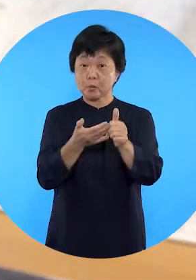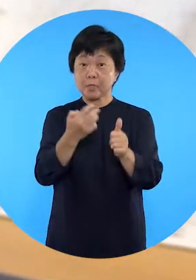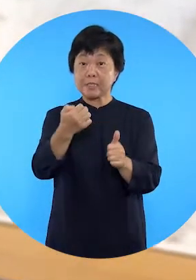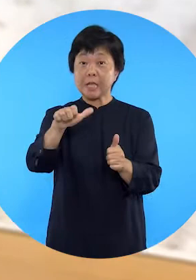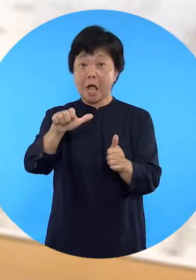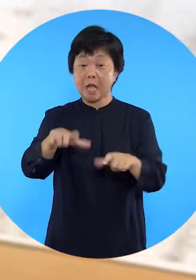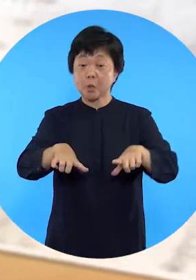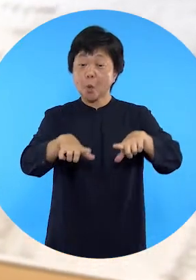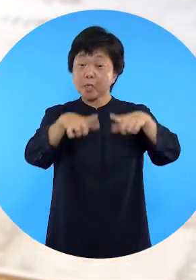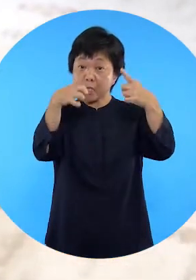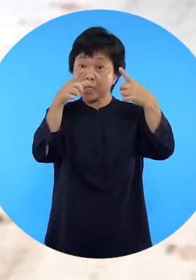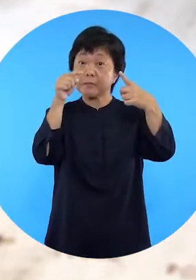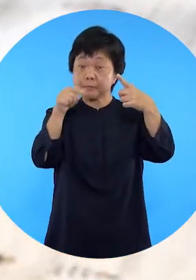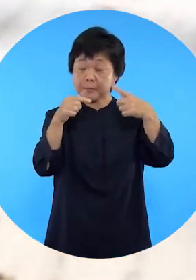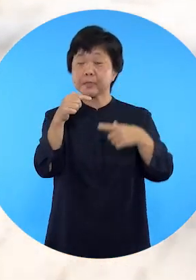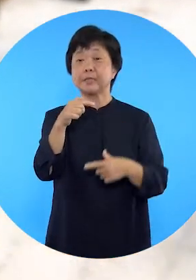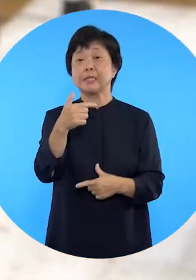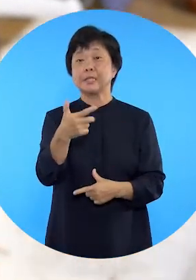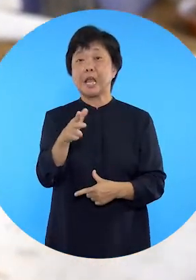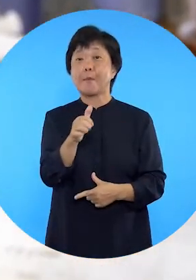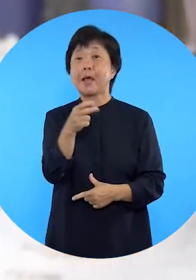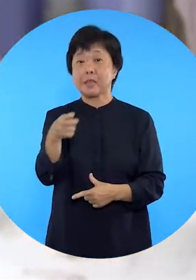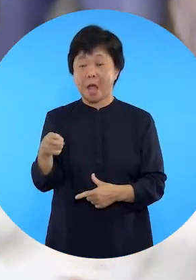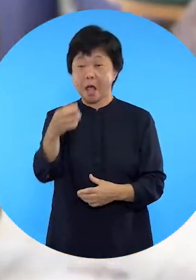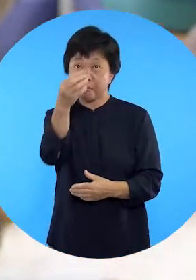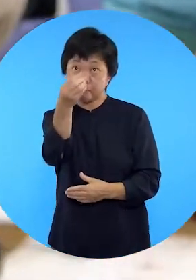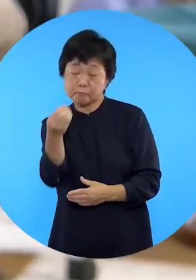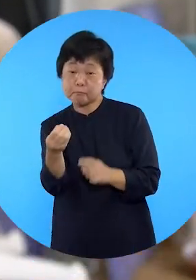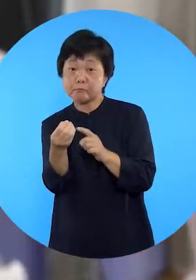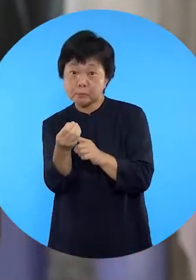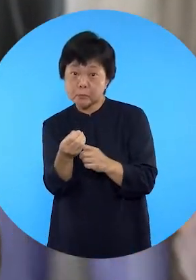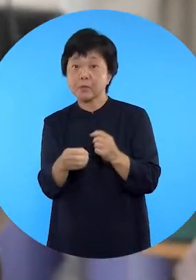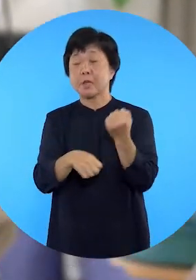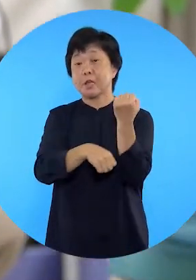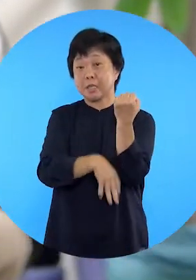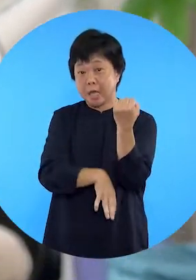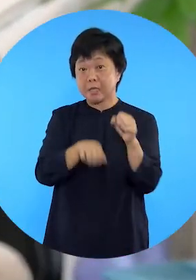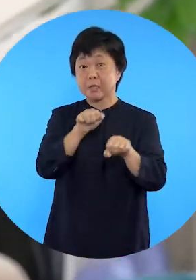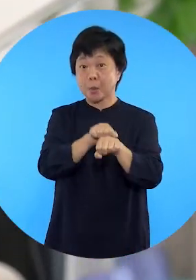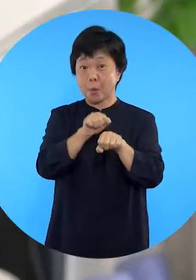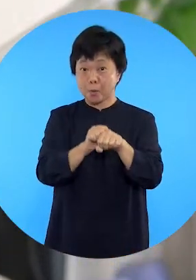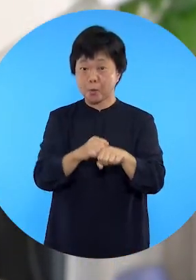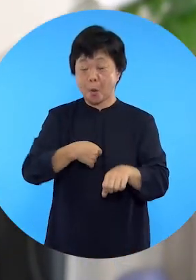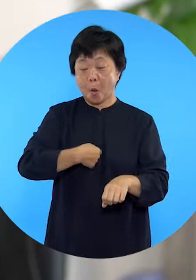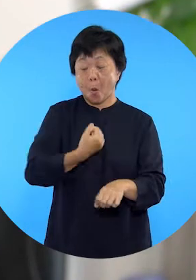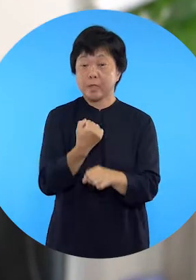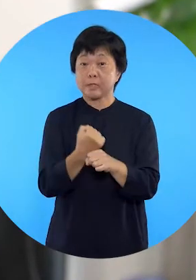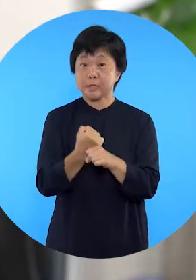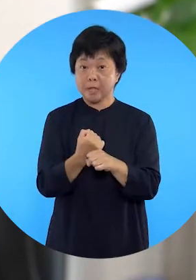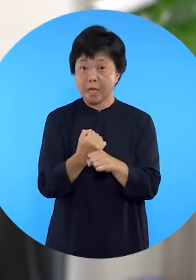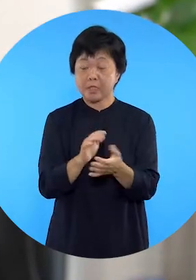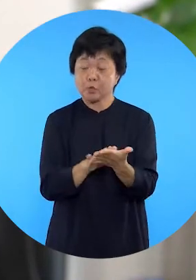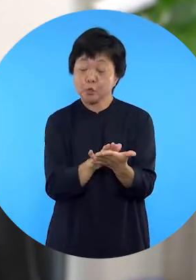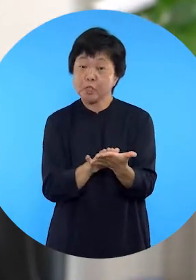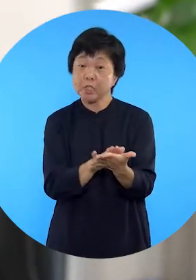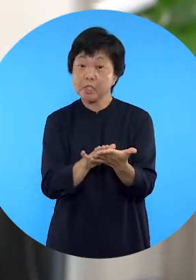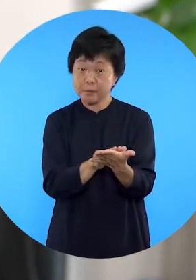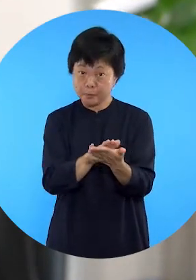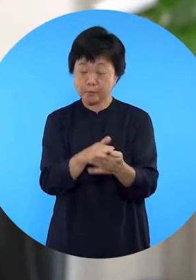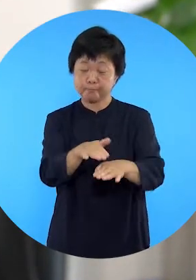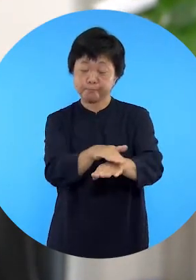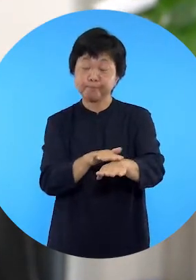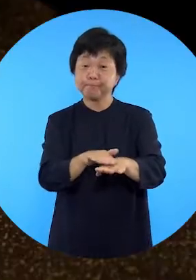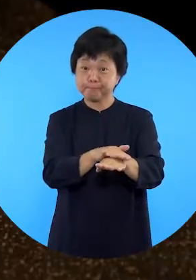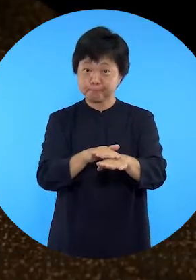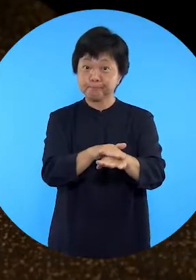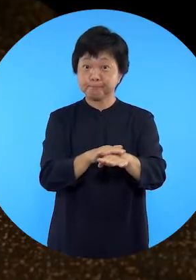アフリカに育つシアの木の実から取れるシアバター、これを主原料としたオリジナルクリームでボ